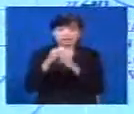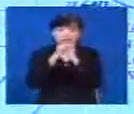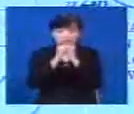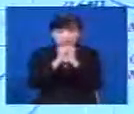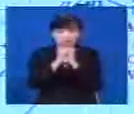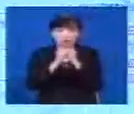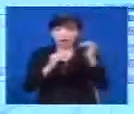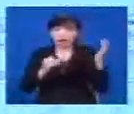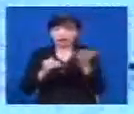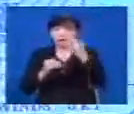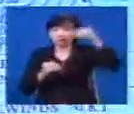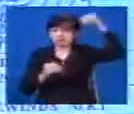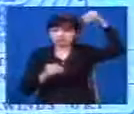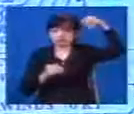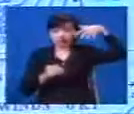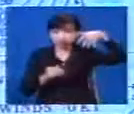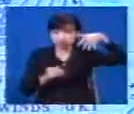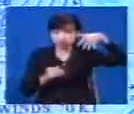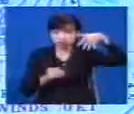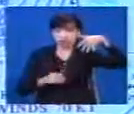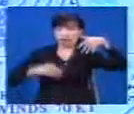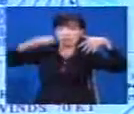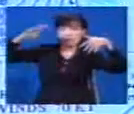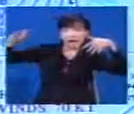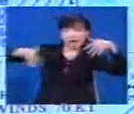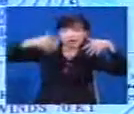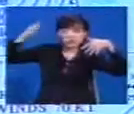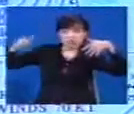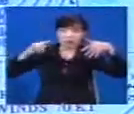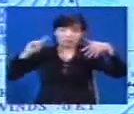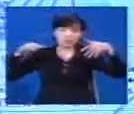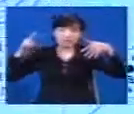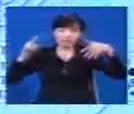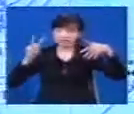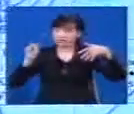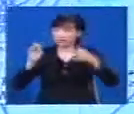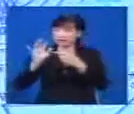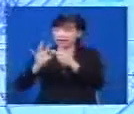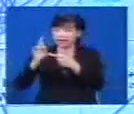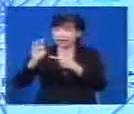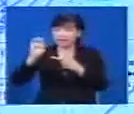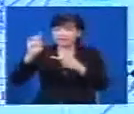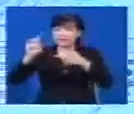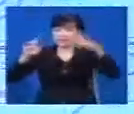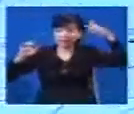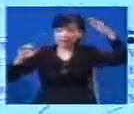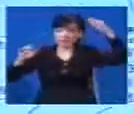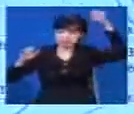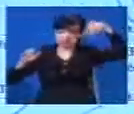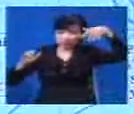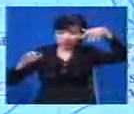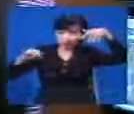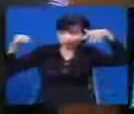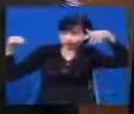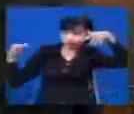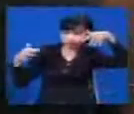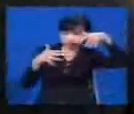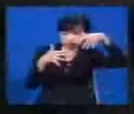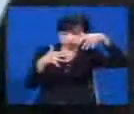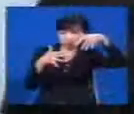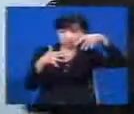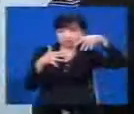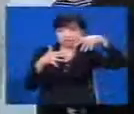ร้อนความกดสูงนี่คือเย็นและแห้งพอความกดสูงมาเจอพายุพายุจะสลายไอ้ตัวนี้ที่เป็นภาพชัด